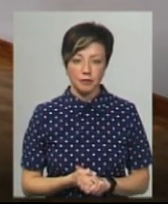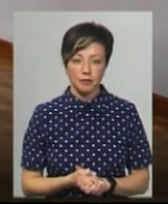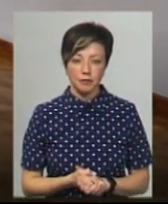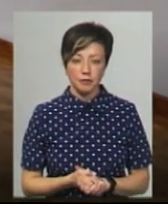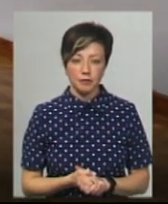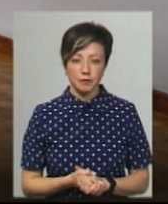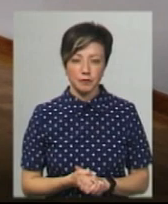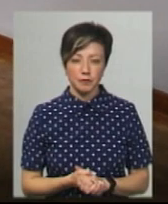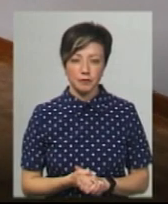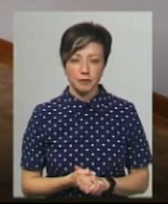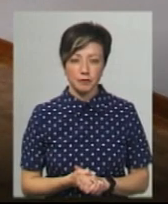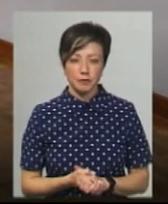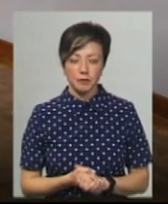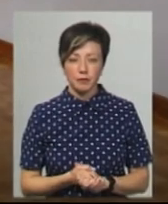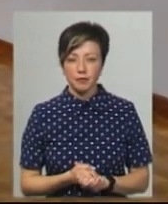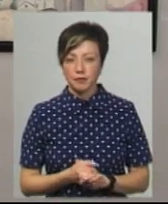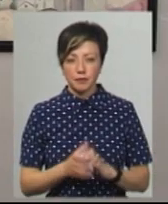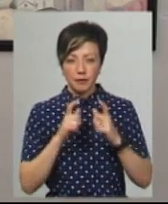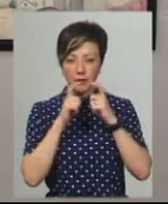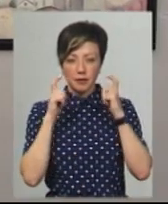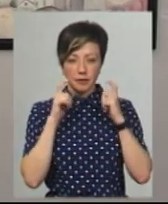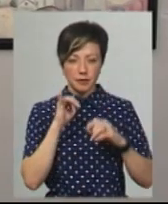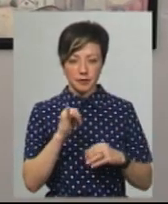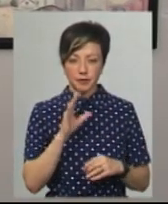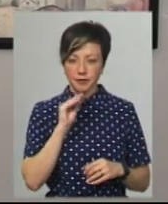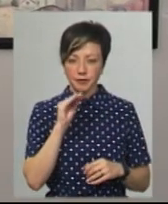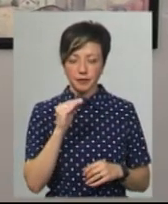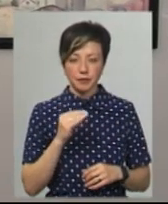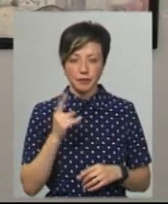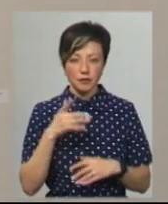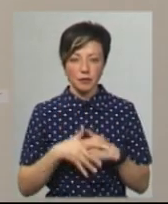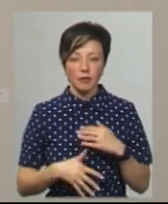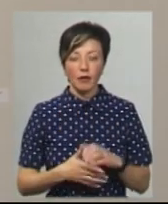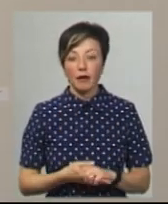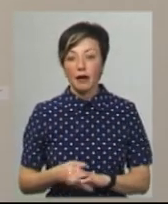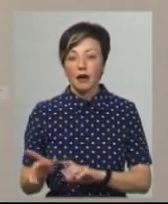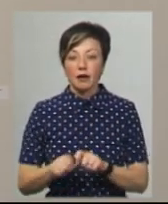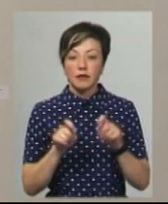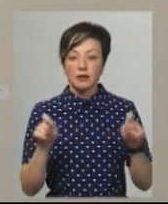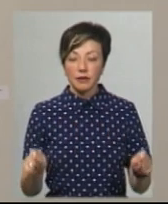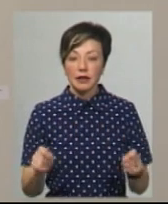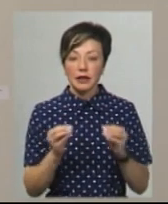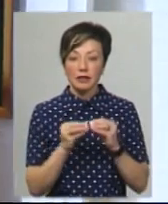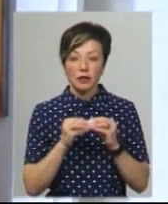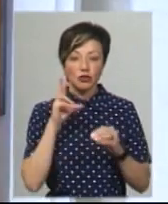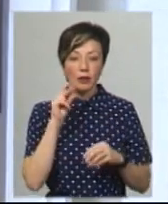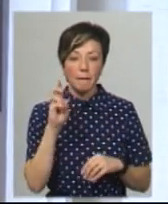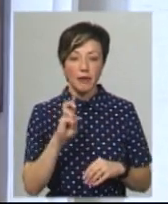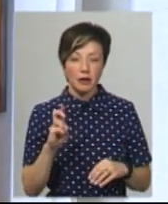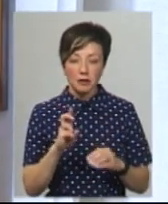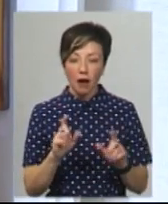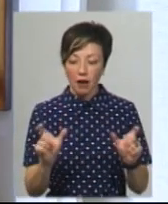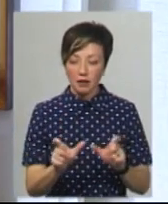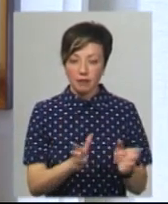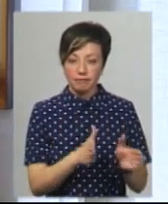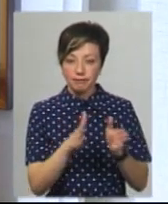жорсткі і фактурні, ті всякі. Ця виставка мала відкритися в 10-х числах березня, говорить автор, та через карантин її довелося